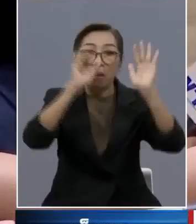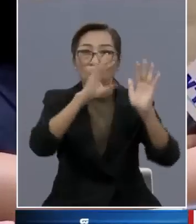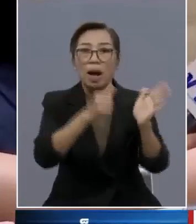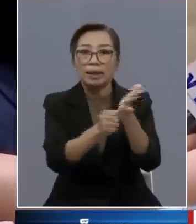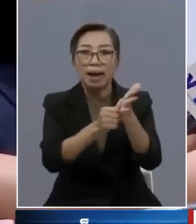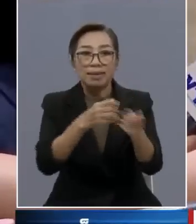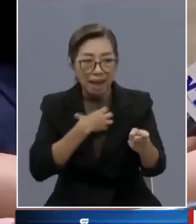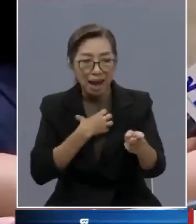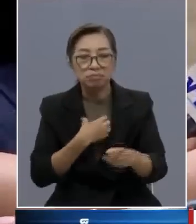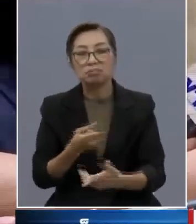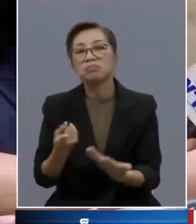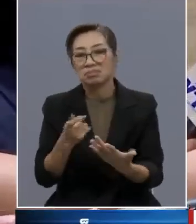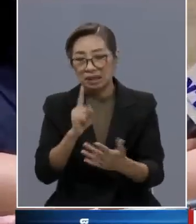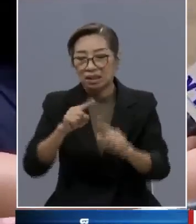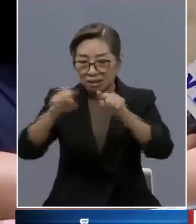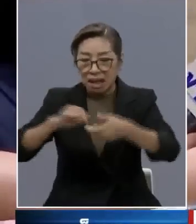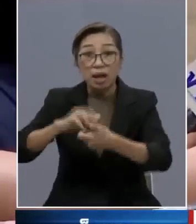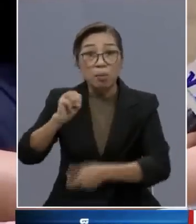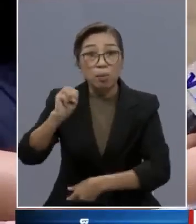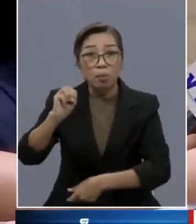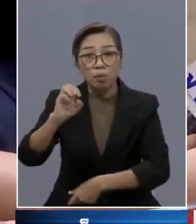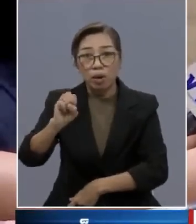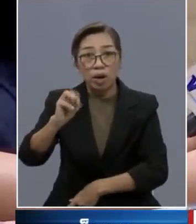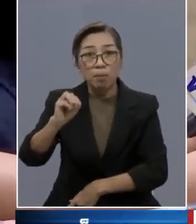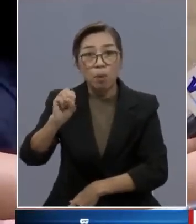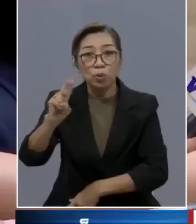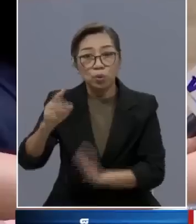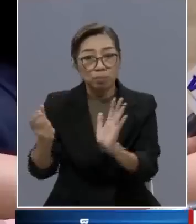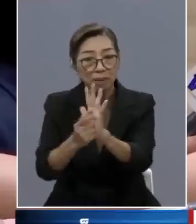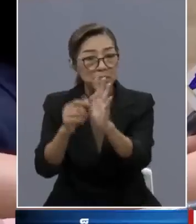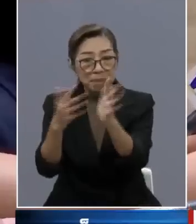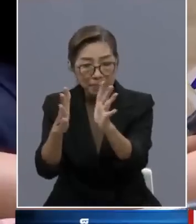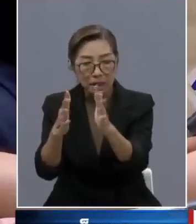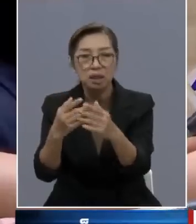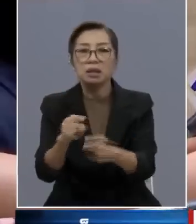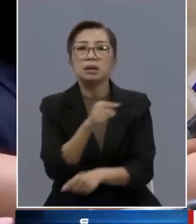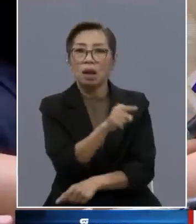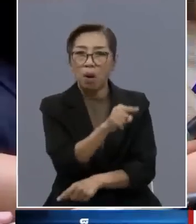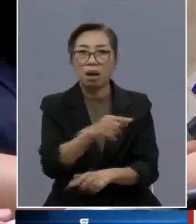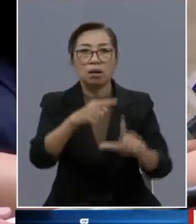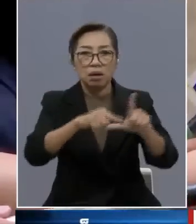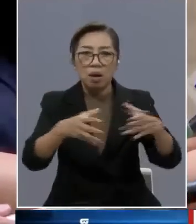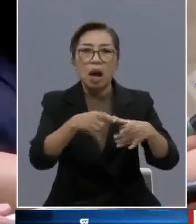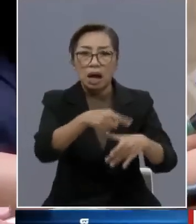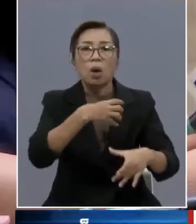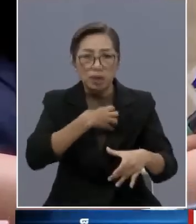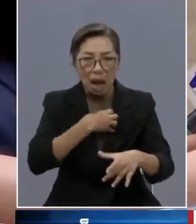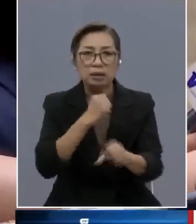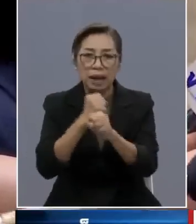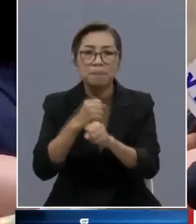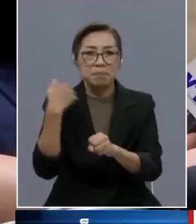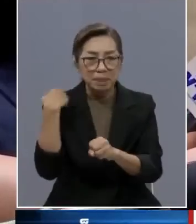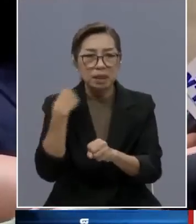ไม่มีใน MOU และผลักดันในสภาแต่ก็ถือว่าเป็นปัญหาของก้าวไกลและคุณพิธาเองนะฮะท่านพูดถึงข